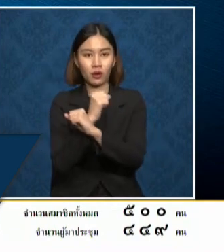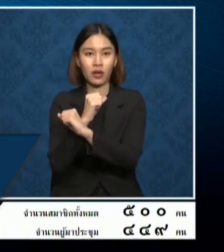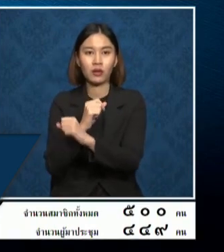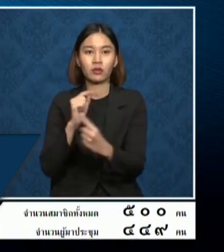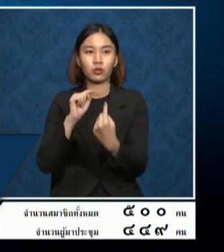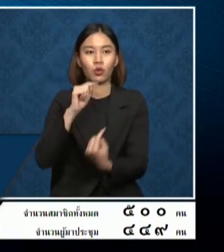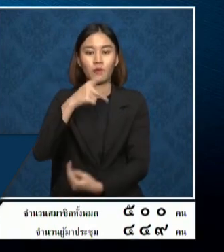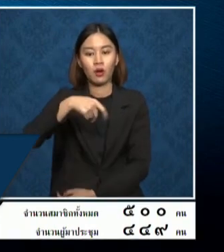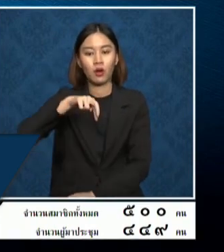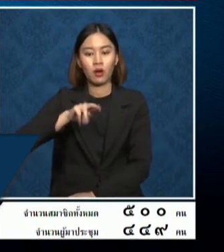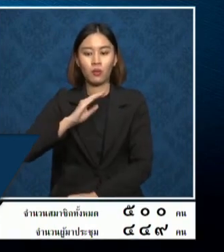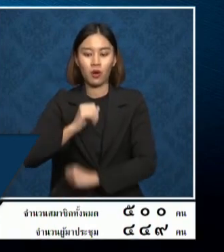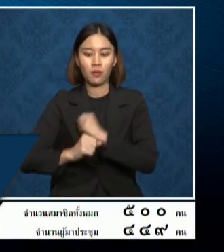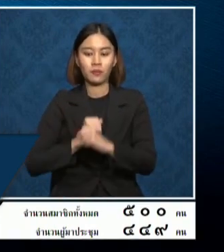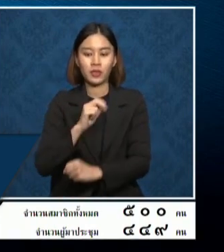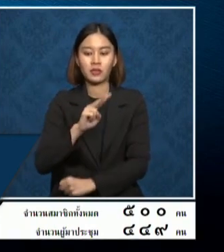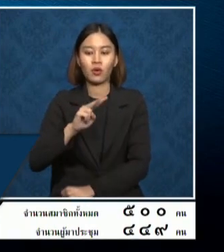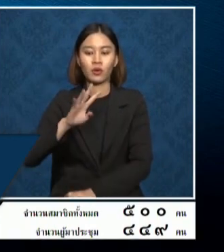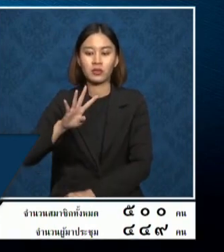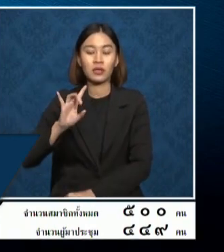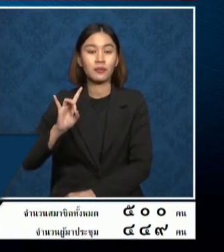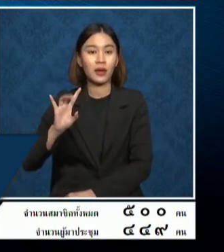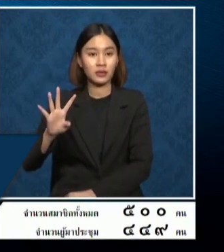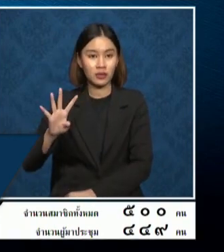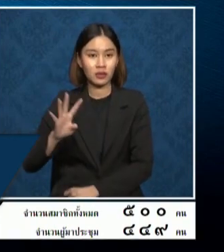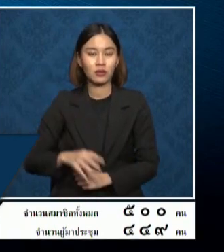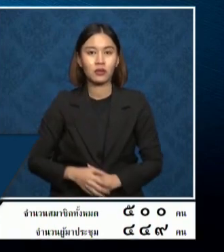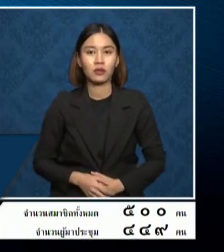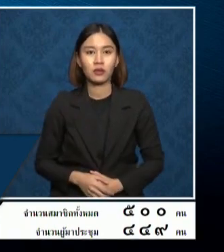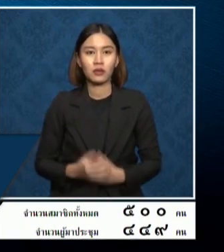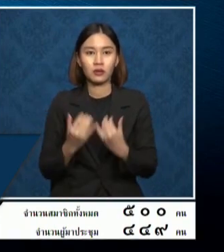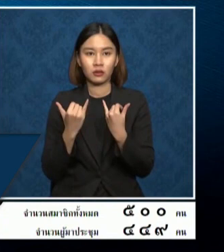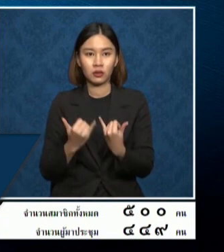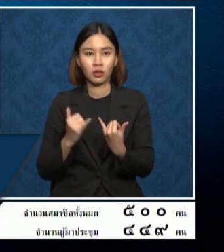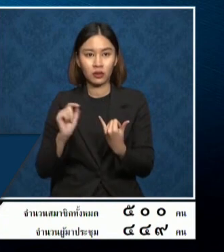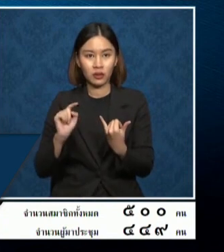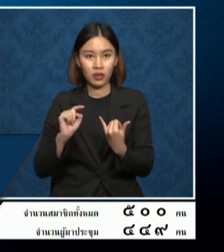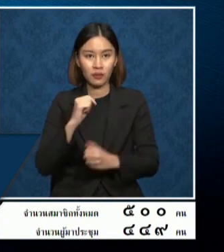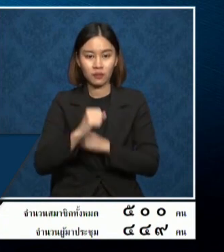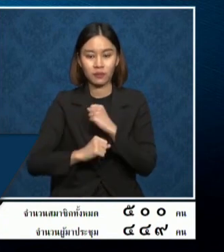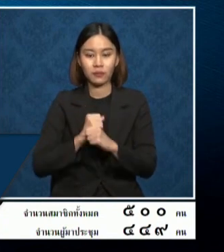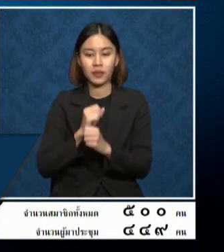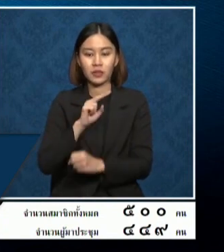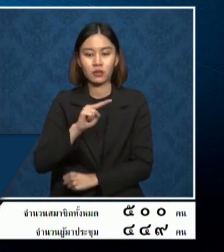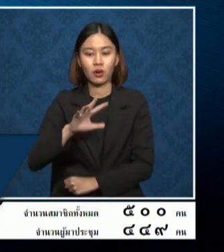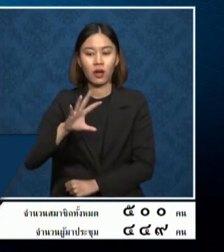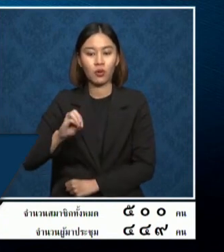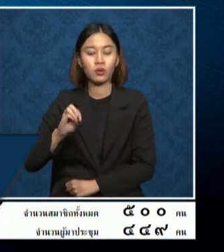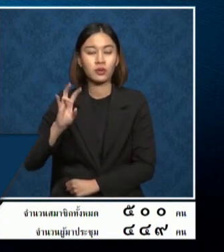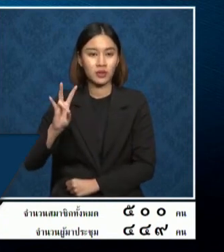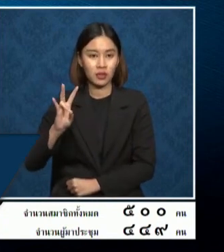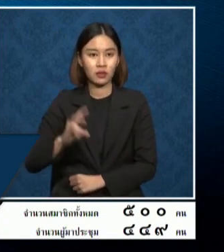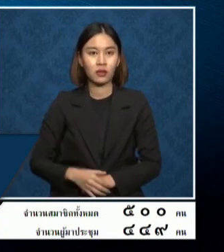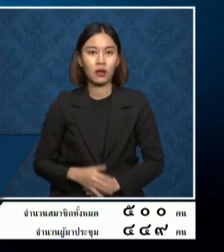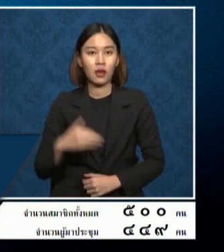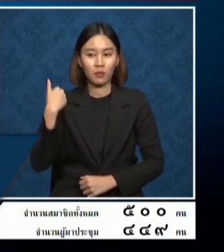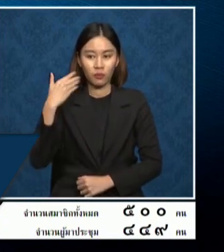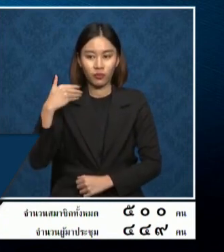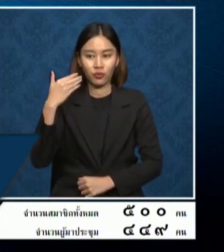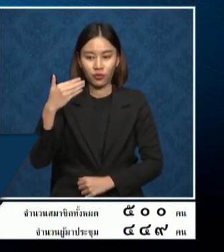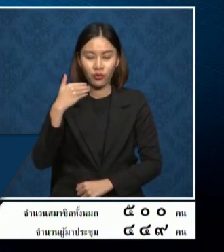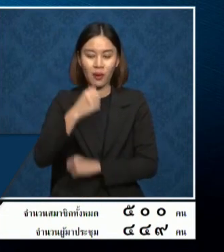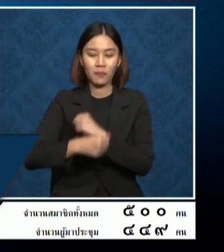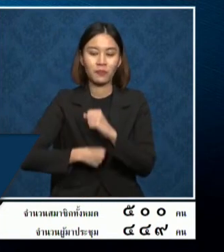ราชบัญญัติปี 2484นะคะท่านประธานแต่ปัจจุบันค่ะท่านประธานปี2567ค่ะผ่านมาแล้ว